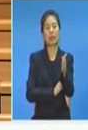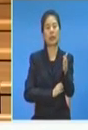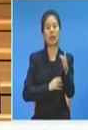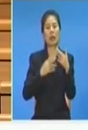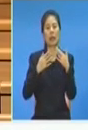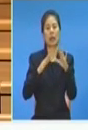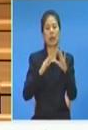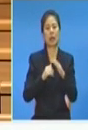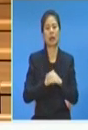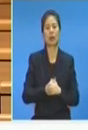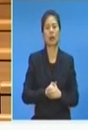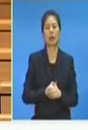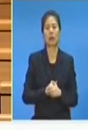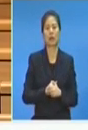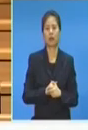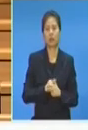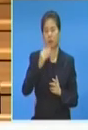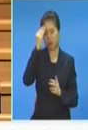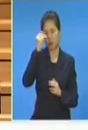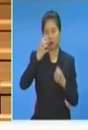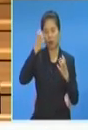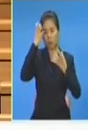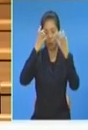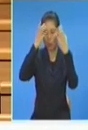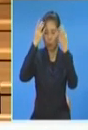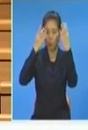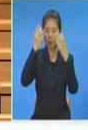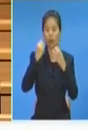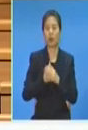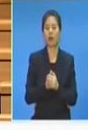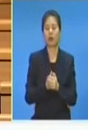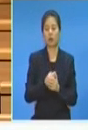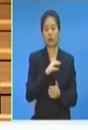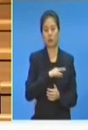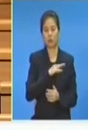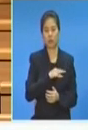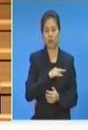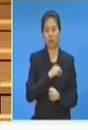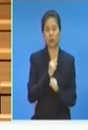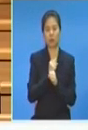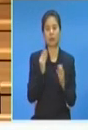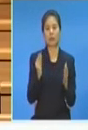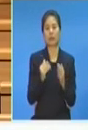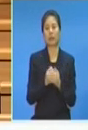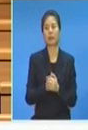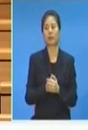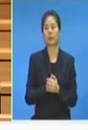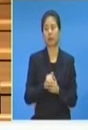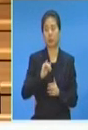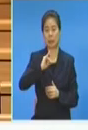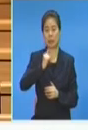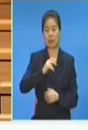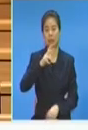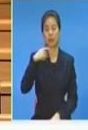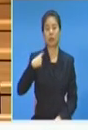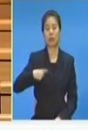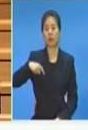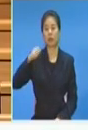จะเบลอไปตลอดชีวิตเลือกที่จะเบลอดีกว่าเห็นคดีกกต.ไปถึงศาลเนี่ยเกินครึ่งครับศาลย